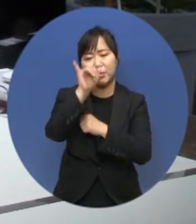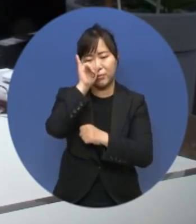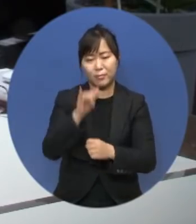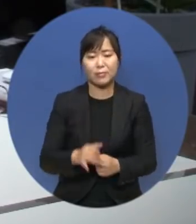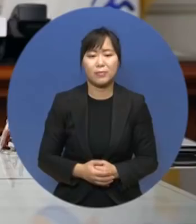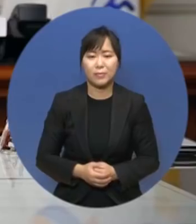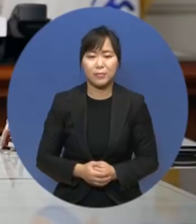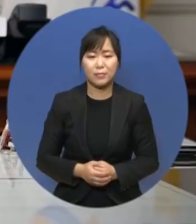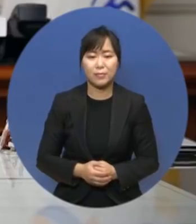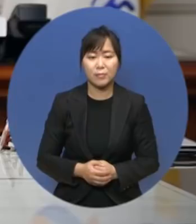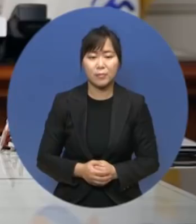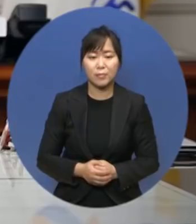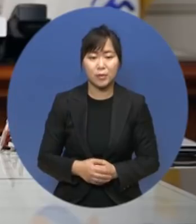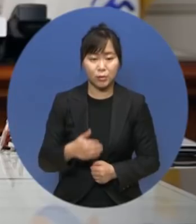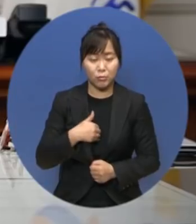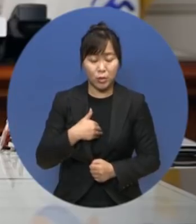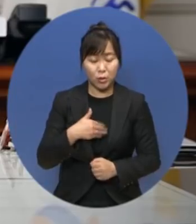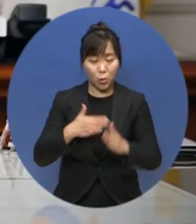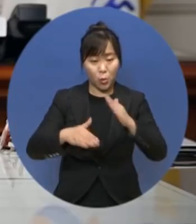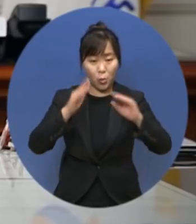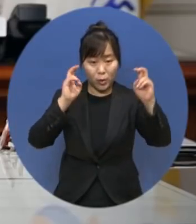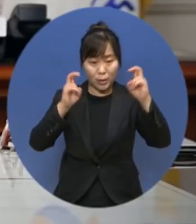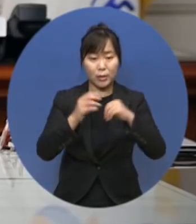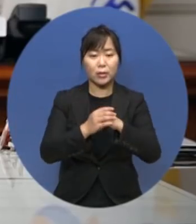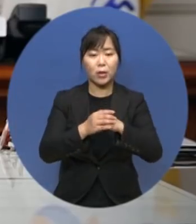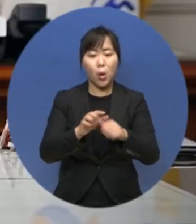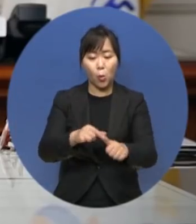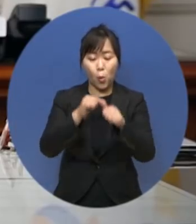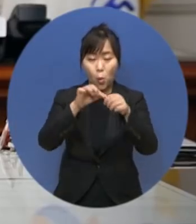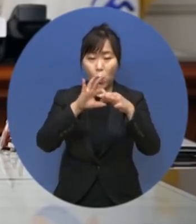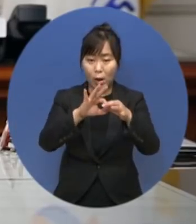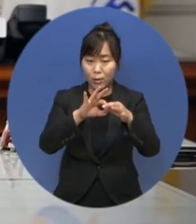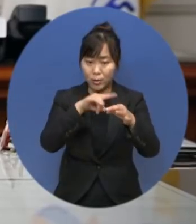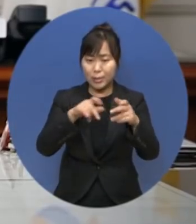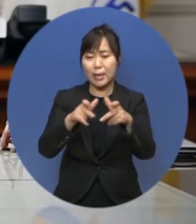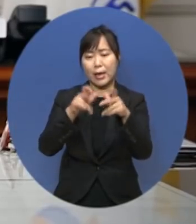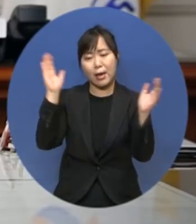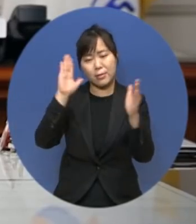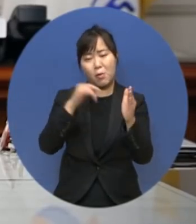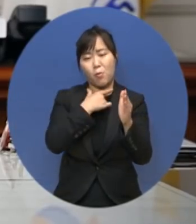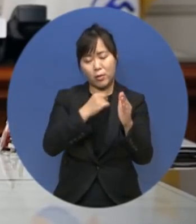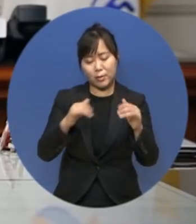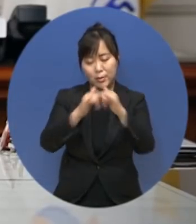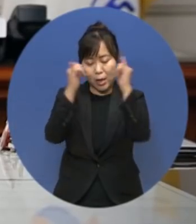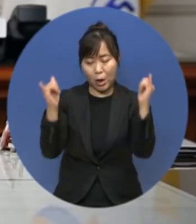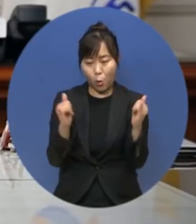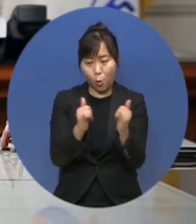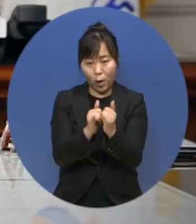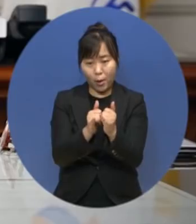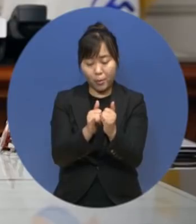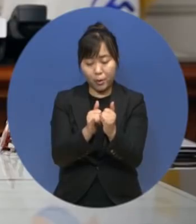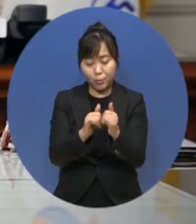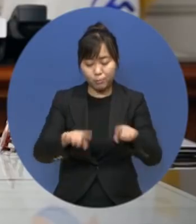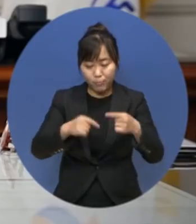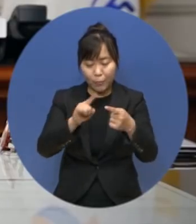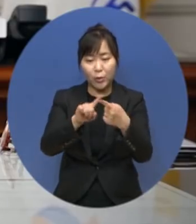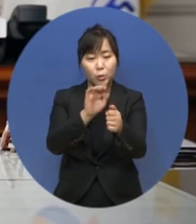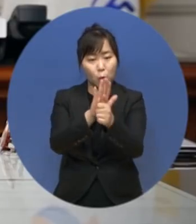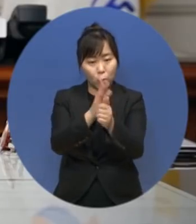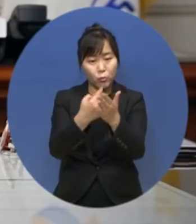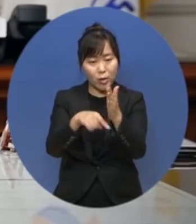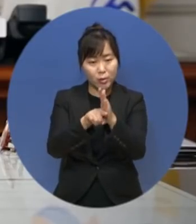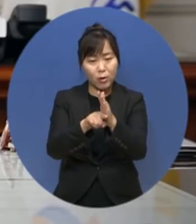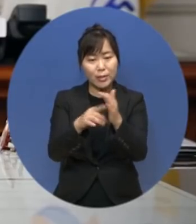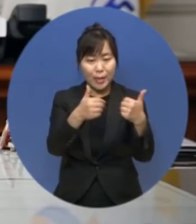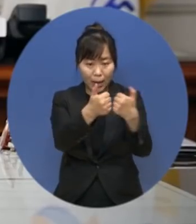같습니다. 공단은 그동안 고용 분야에서 장애 학생의 원활한 사회 진입을 돕고자 직업